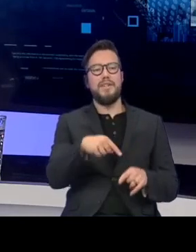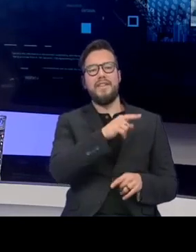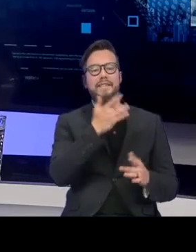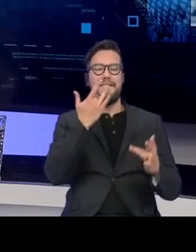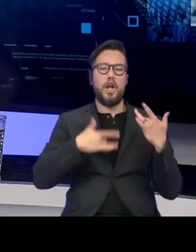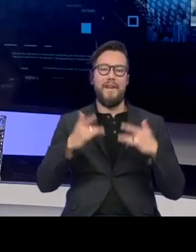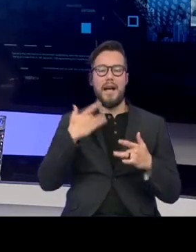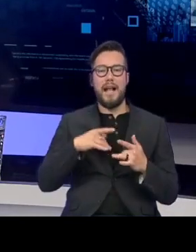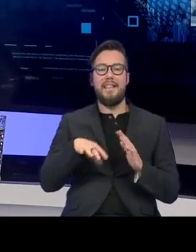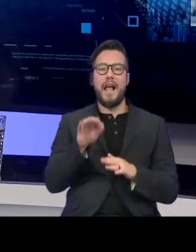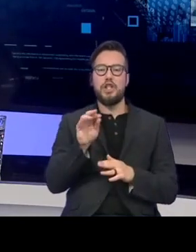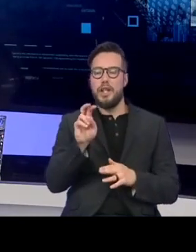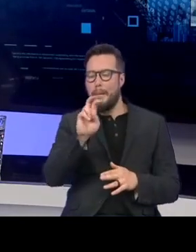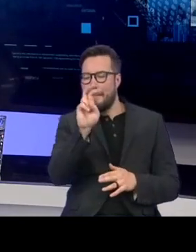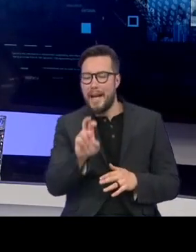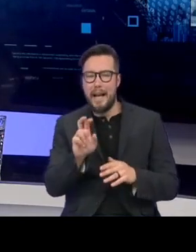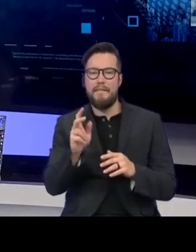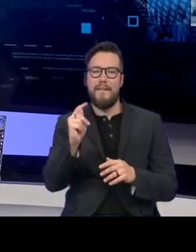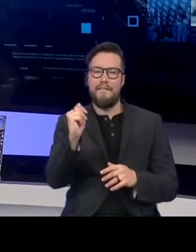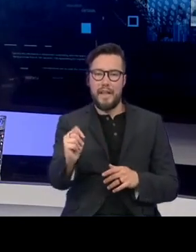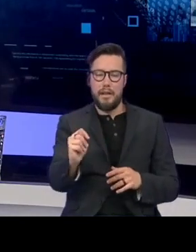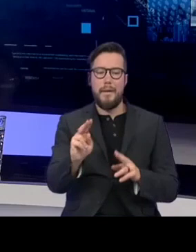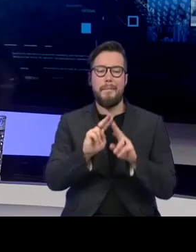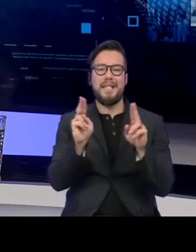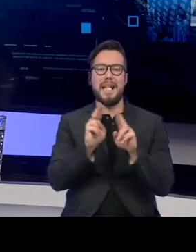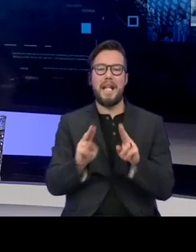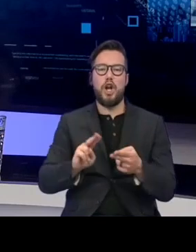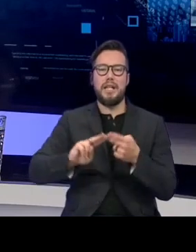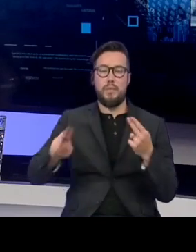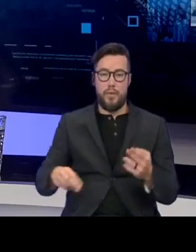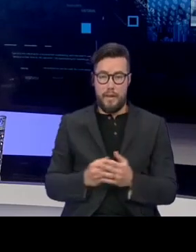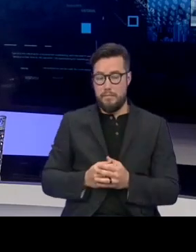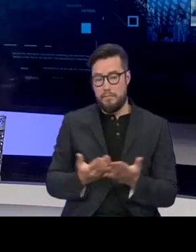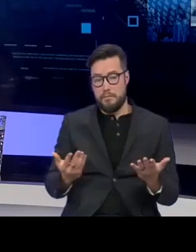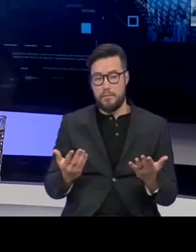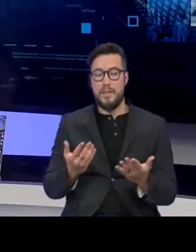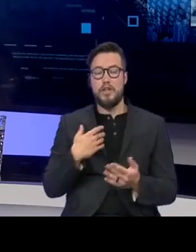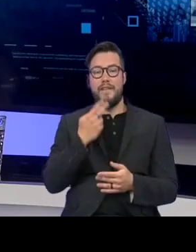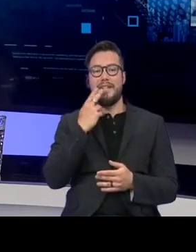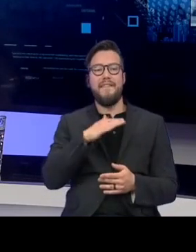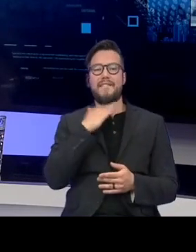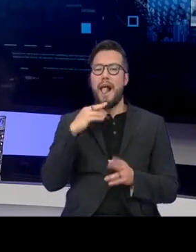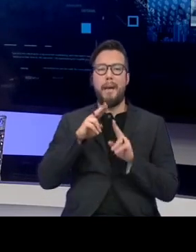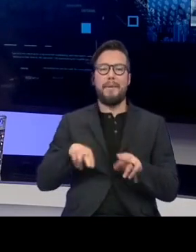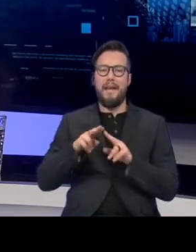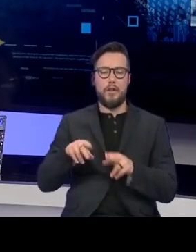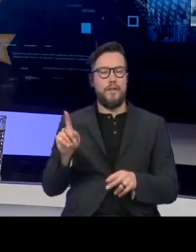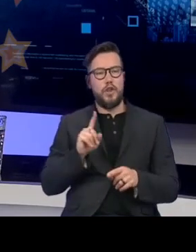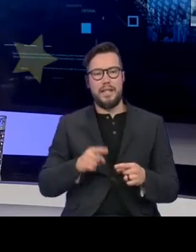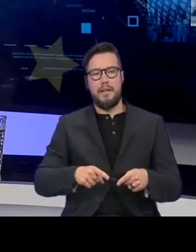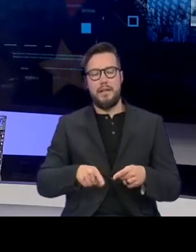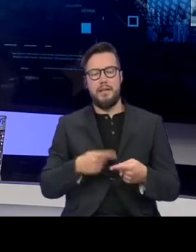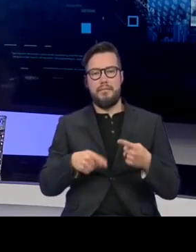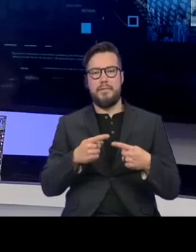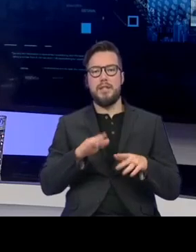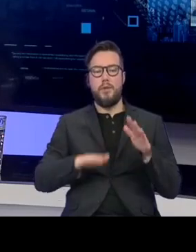našli nejaký paragrafik písmenko F, medzinárodná zmluva, tak ak to tak je, lebo som videl veľa právnikov, ktorí to spochybnili, nehovorte, že